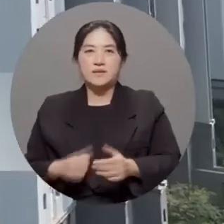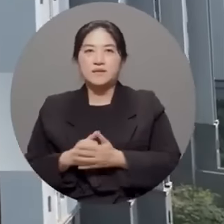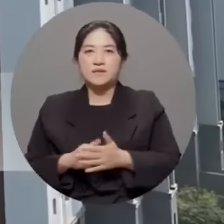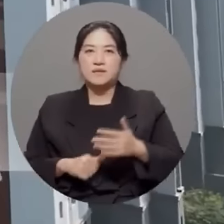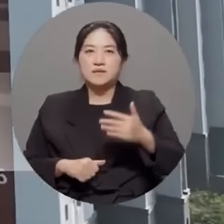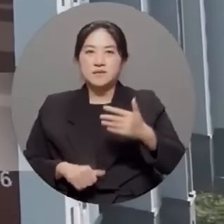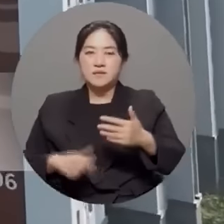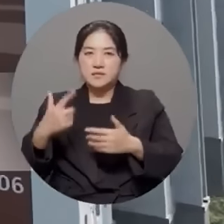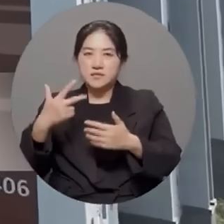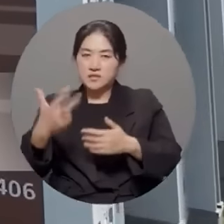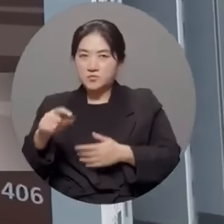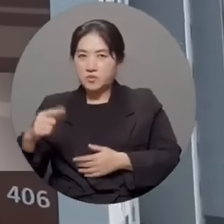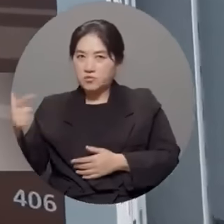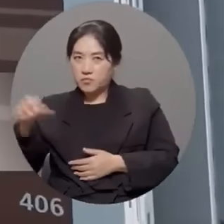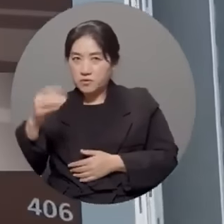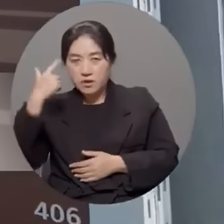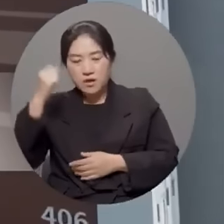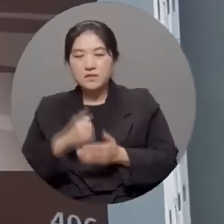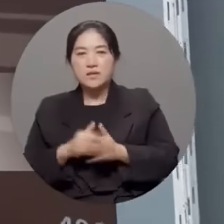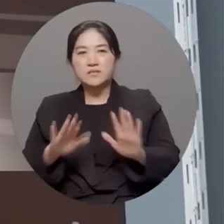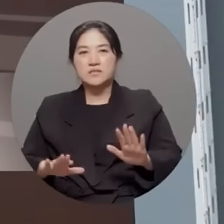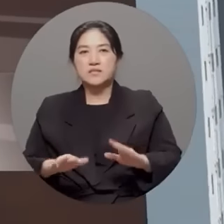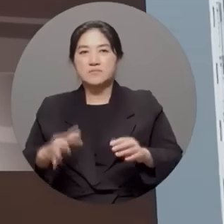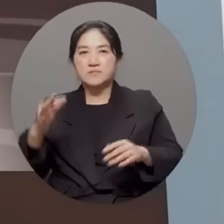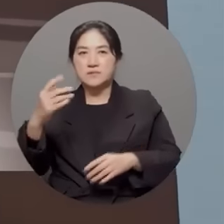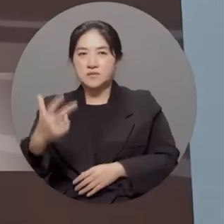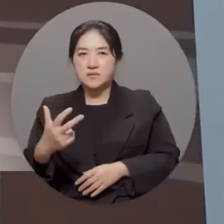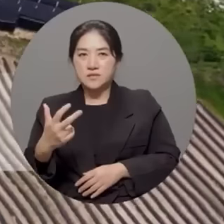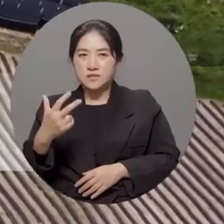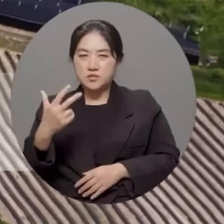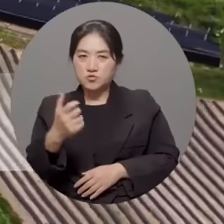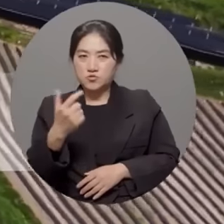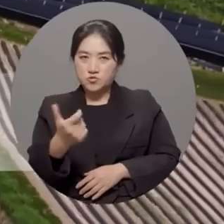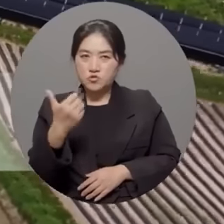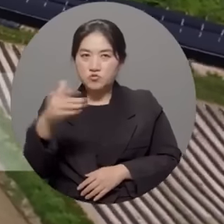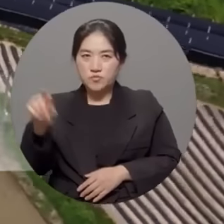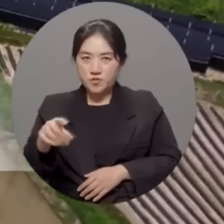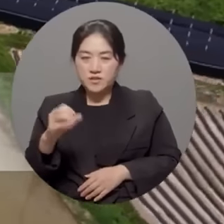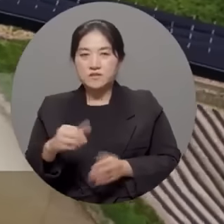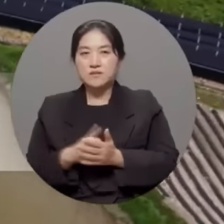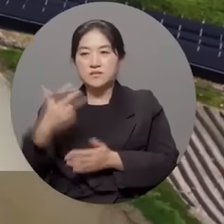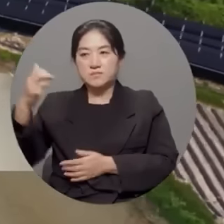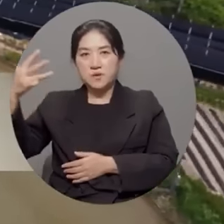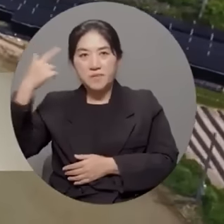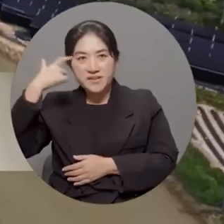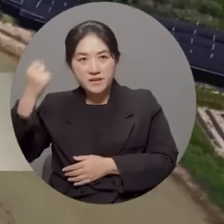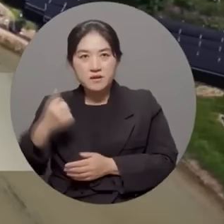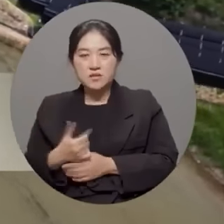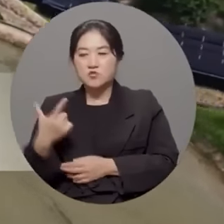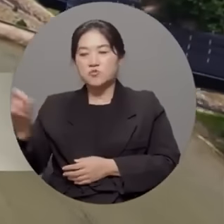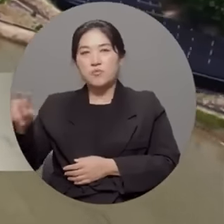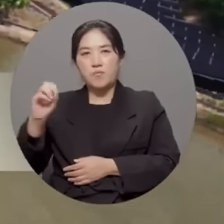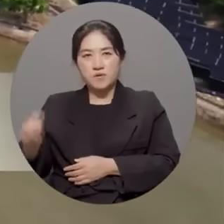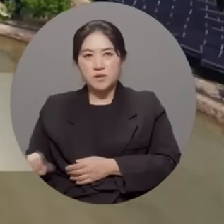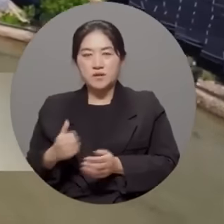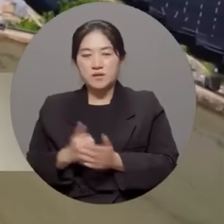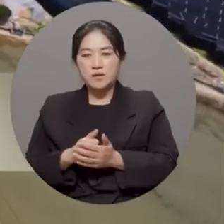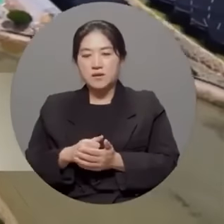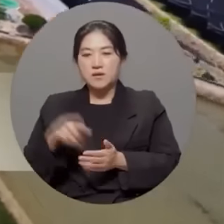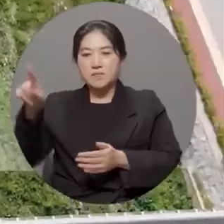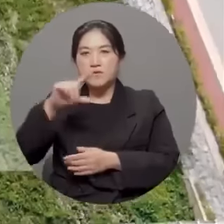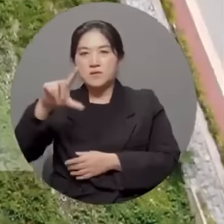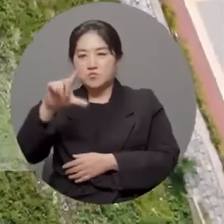던 아파트는 시세의 69% 77.8% 반영 예정이던 토지는 65.5% 반영 비율을